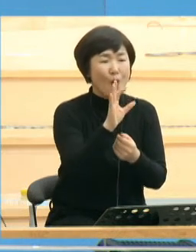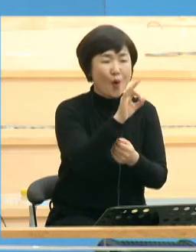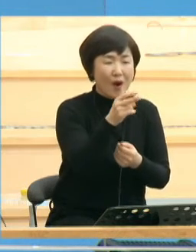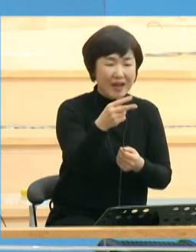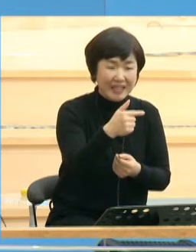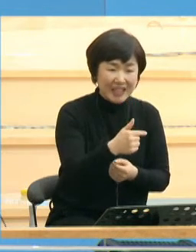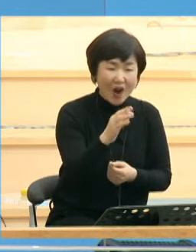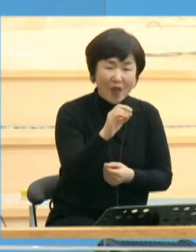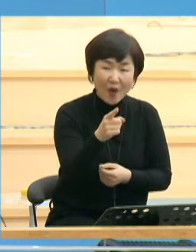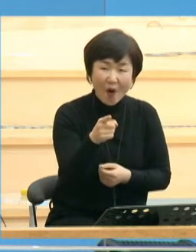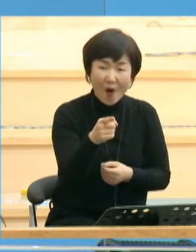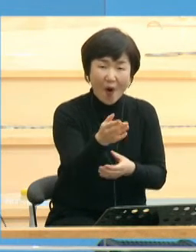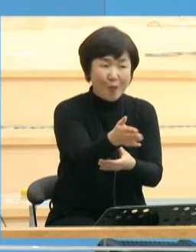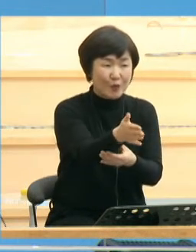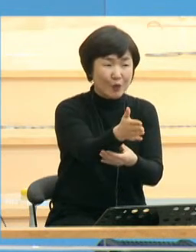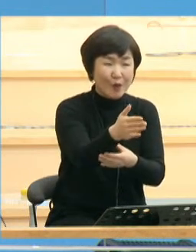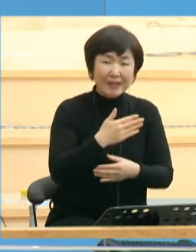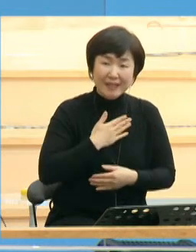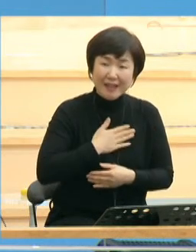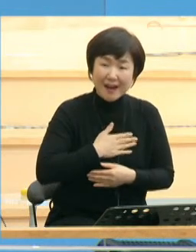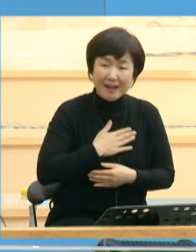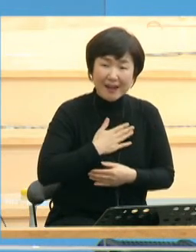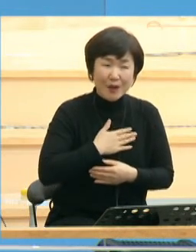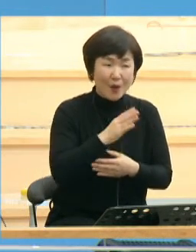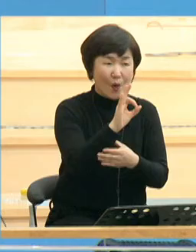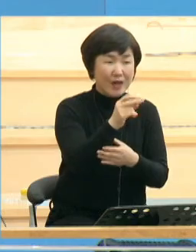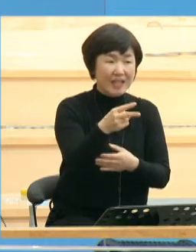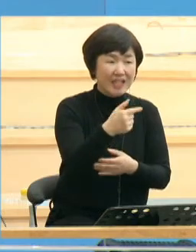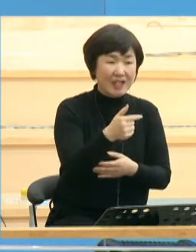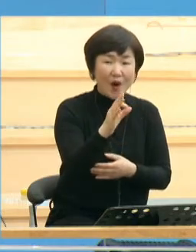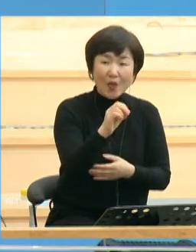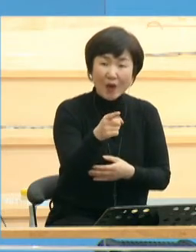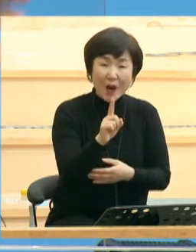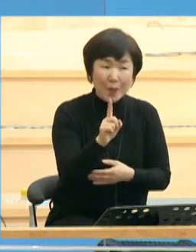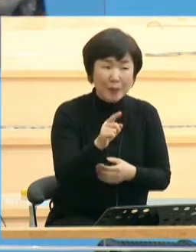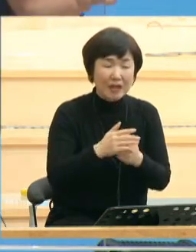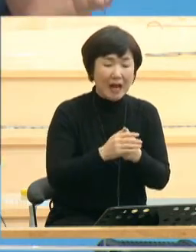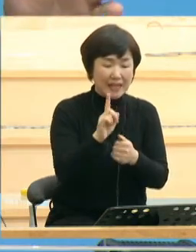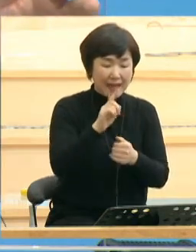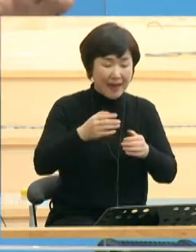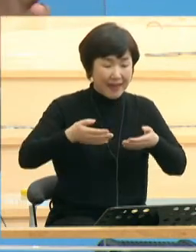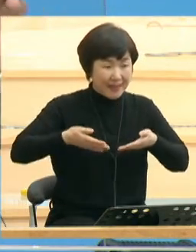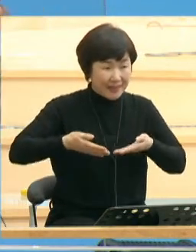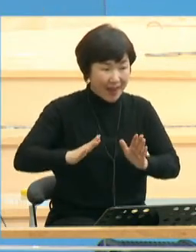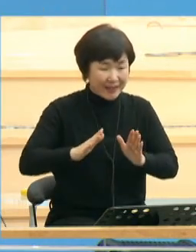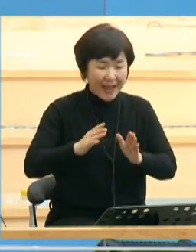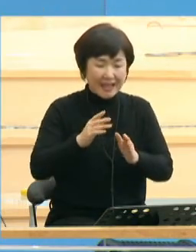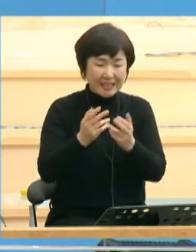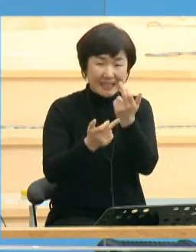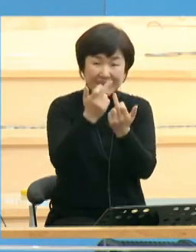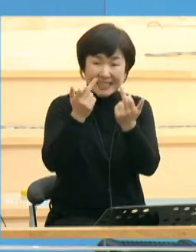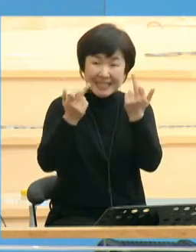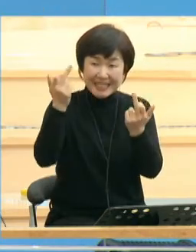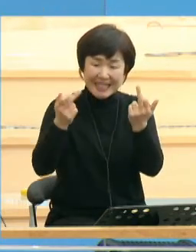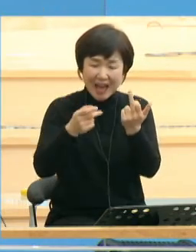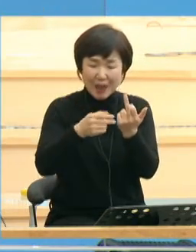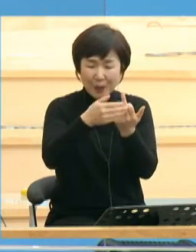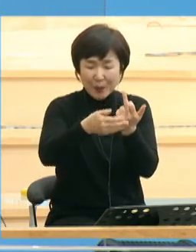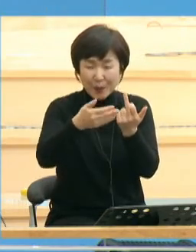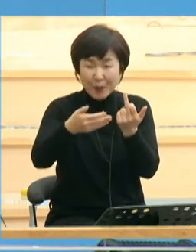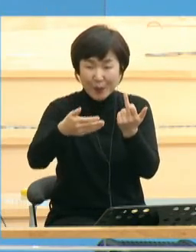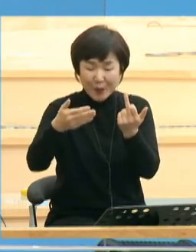앞서 여러 때 여러분 연어 때가 어떤 물고기에 태어난 고향 산천 있습니다 민물이 있습니다 그런데 이제